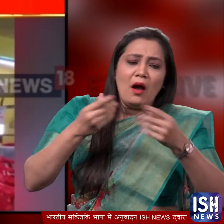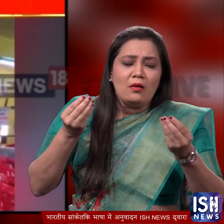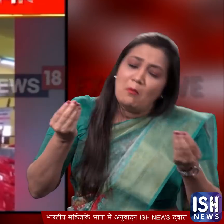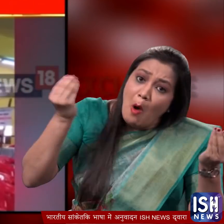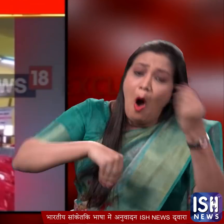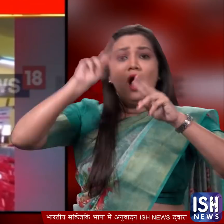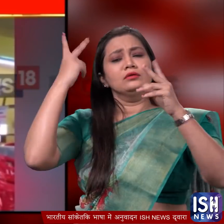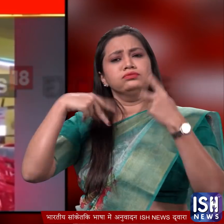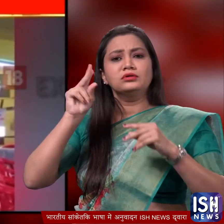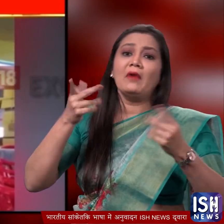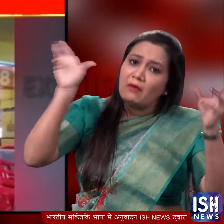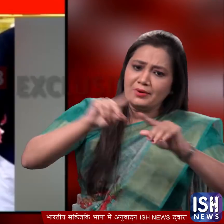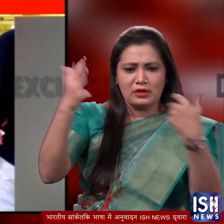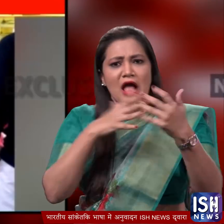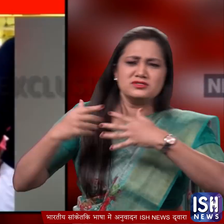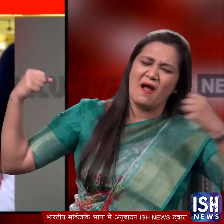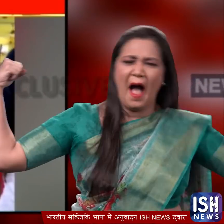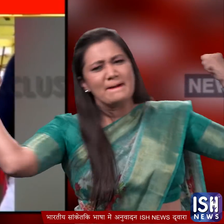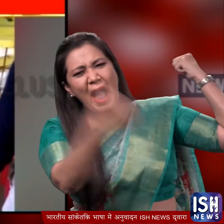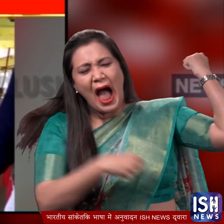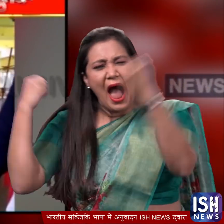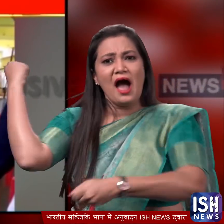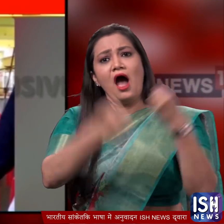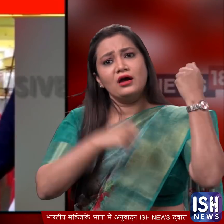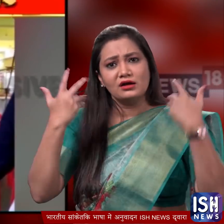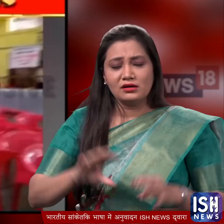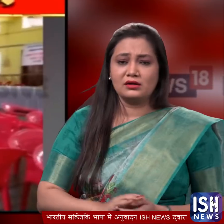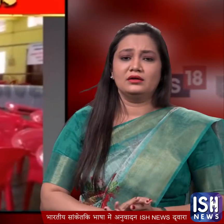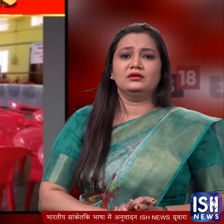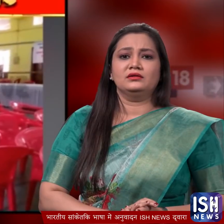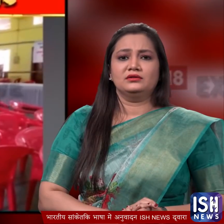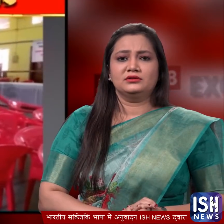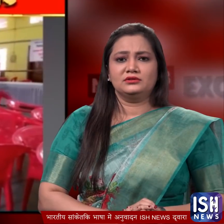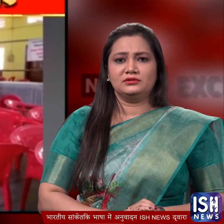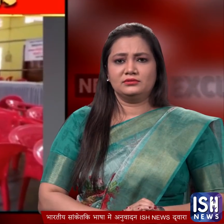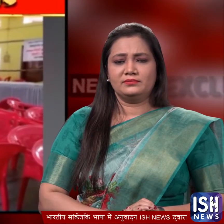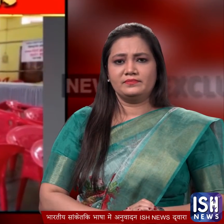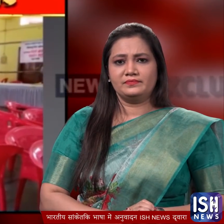बनी तो दोनों पार्टियों के कार्यकर्ता एक बार फिर हाथापाई पर उतर आए।